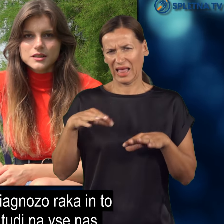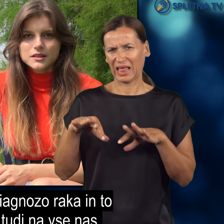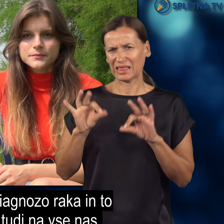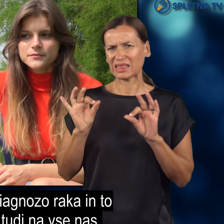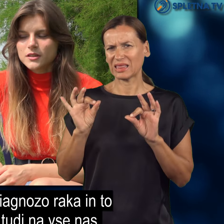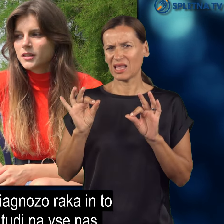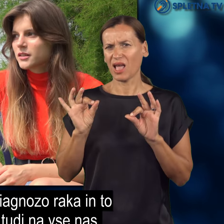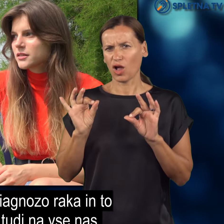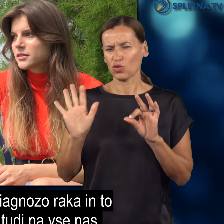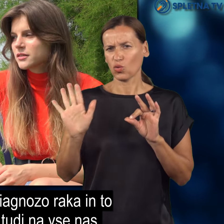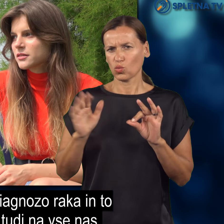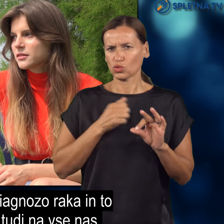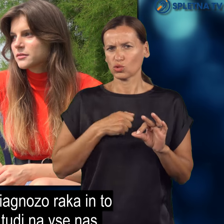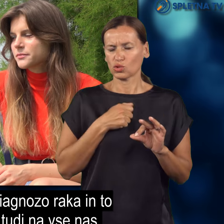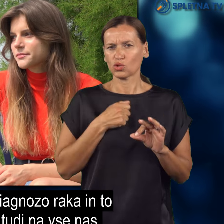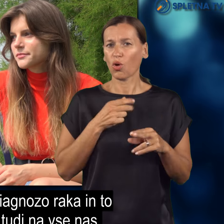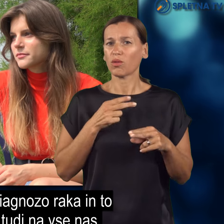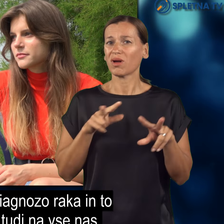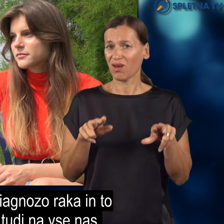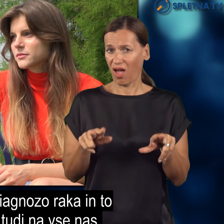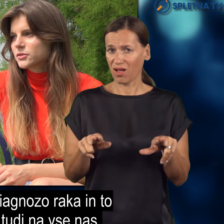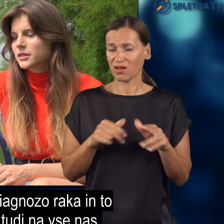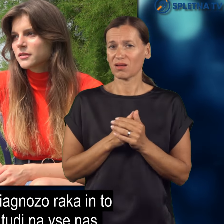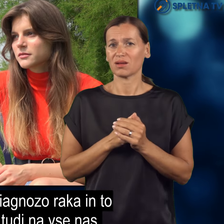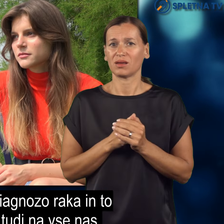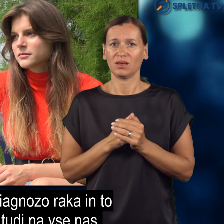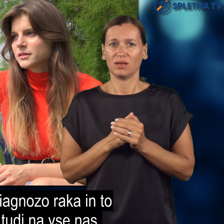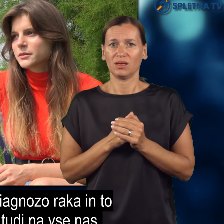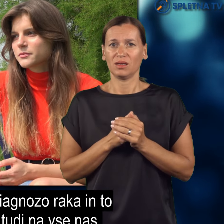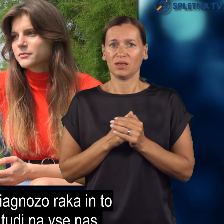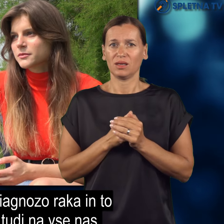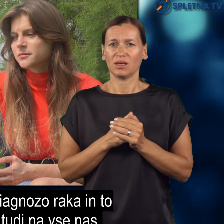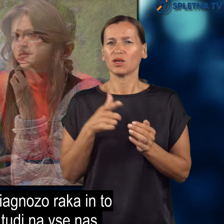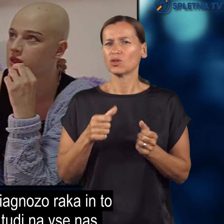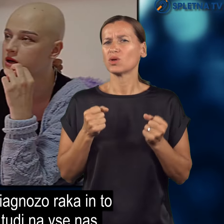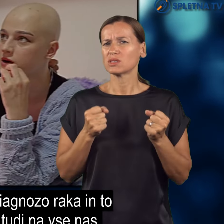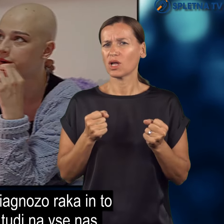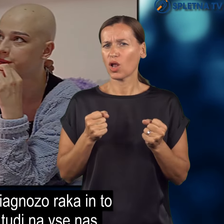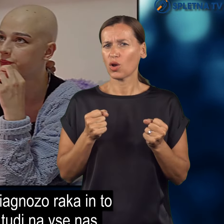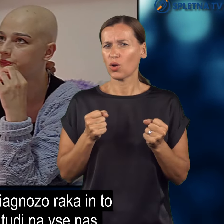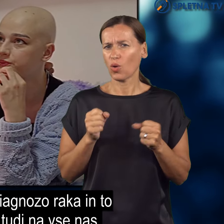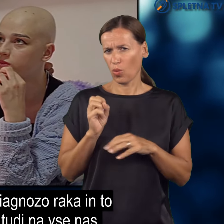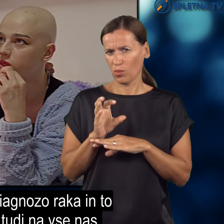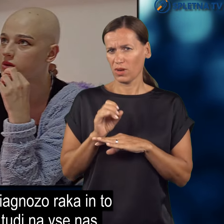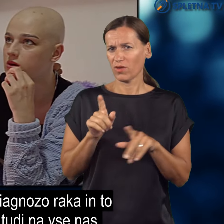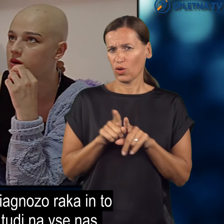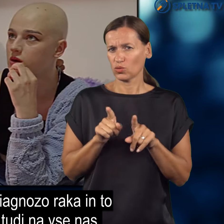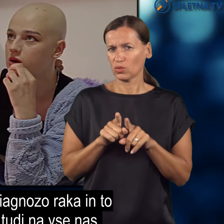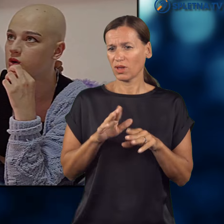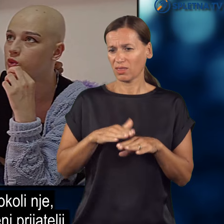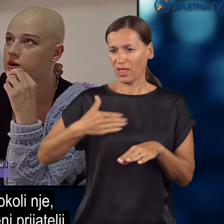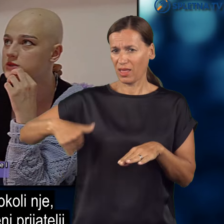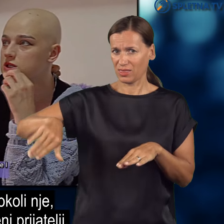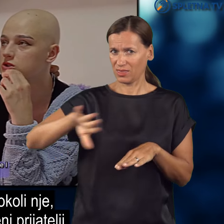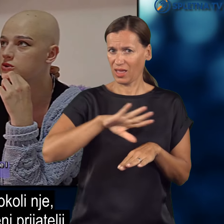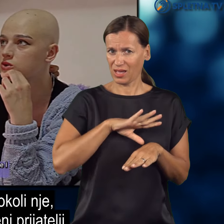diagnozo raka, ne? In to je, ne vem, ful vplivalo na pač tudi vse nas, ki